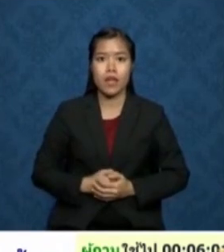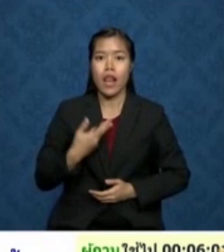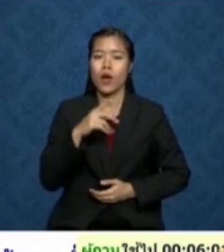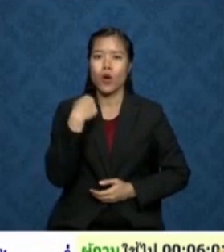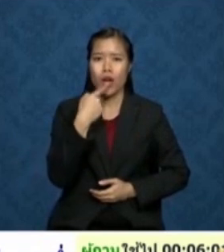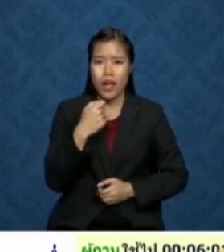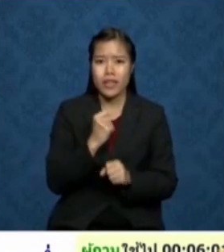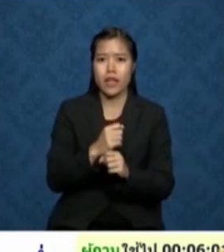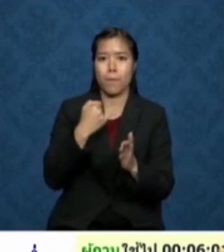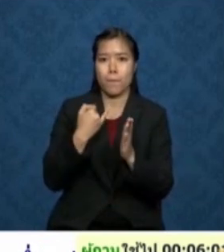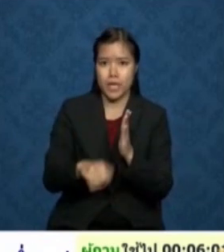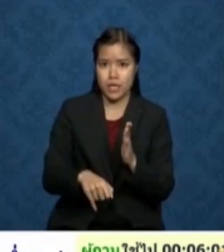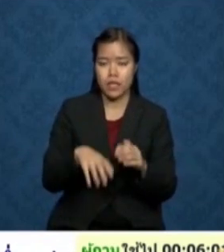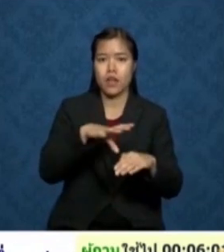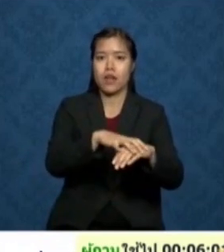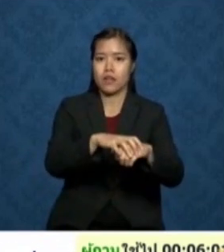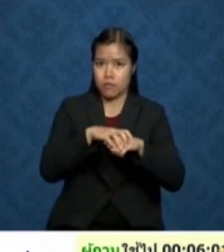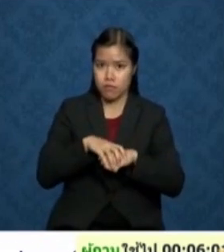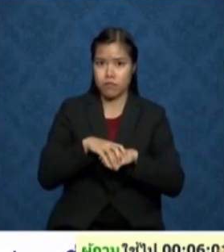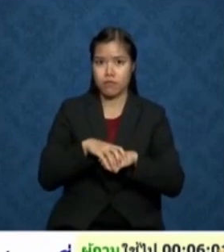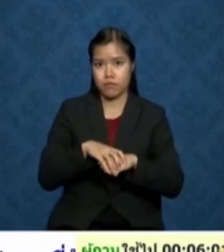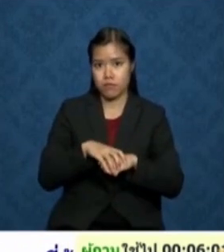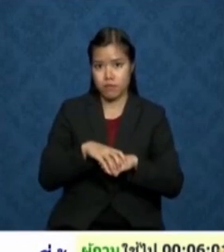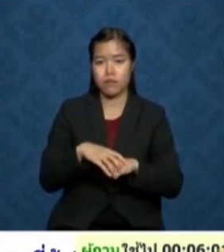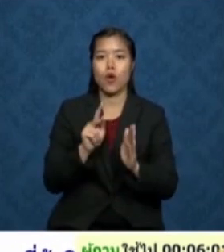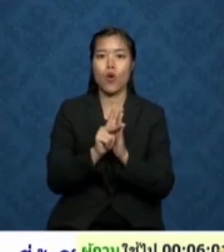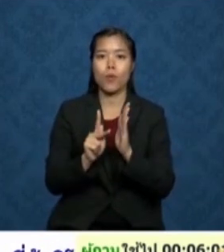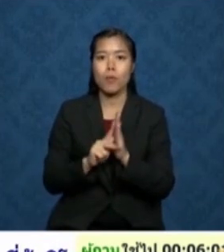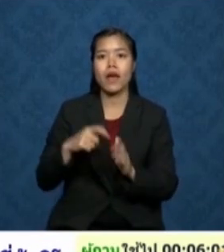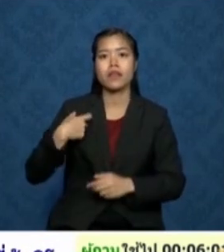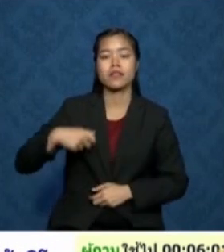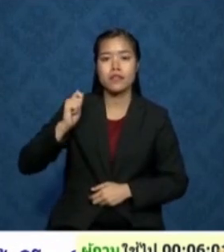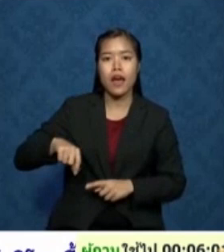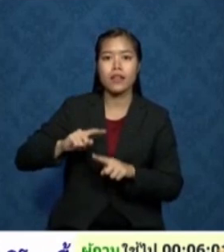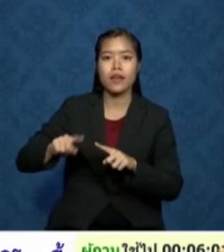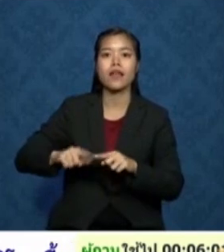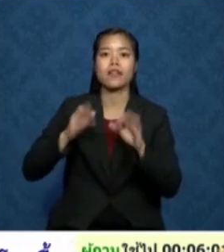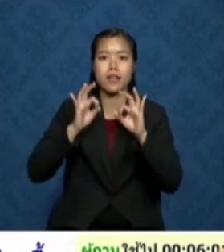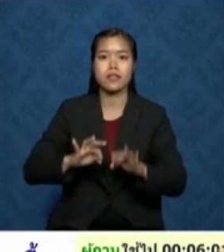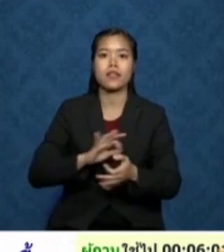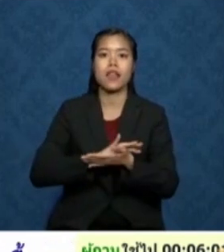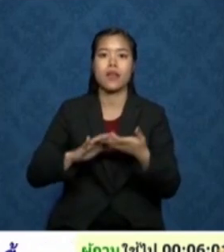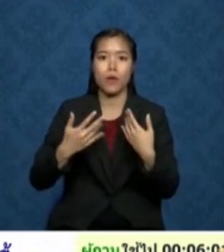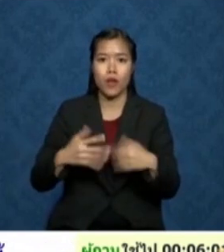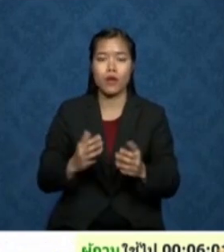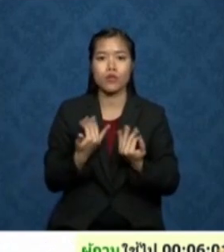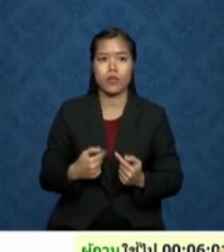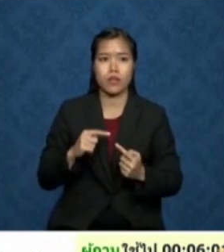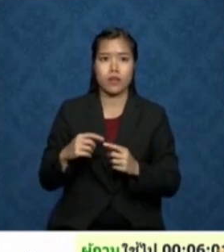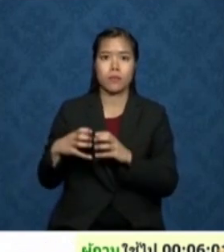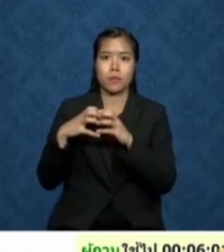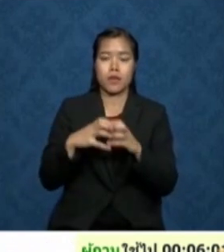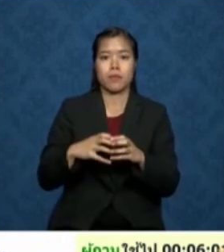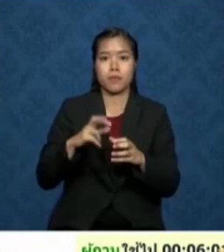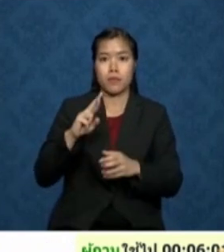คดีเรียบร้อยแล้วเพรcolo วนนี้มาเป็รัฐบาลatted Walking